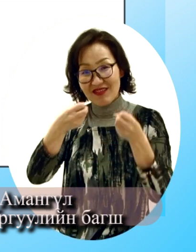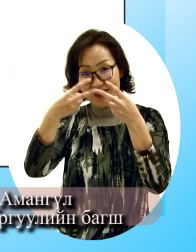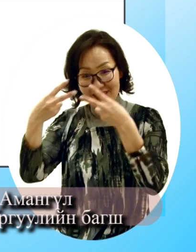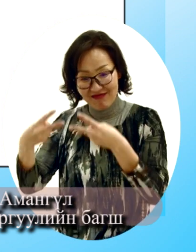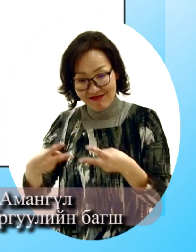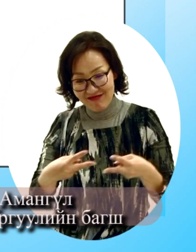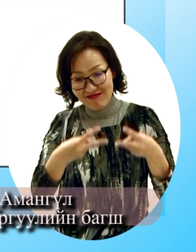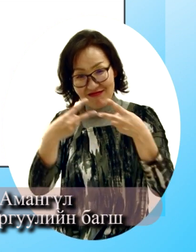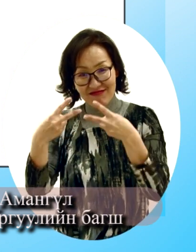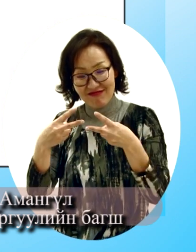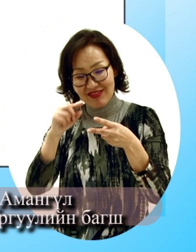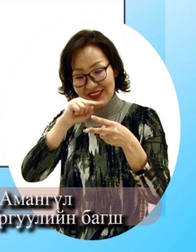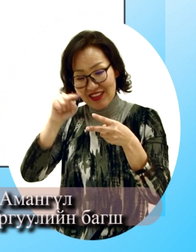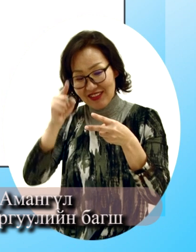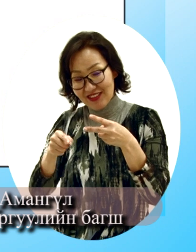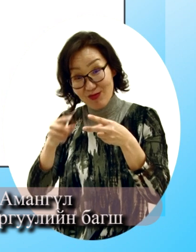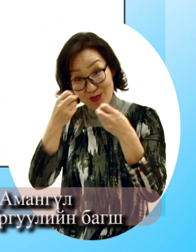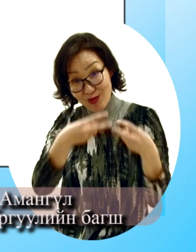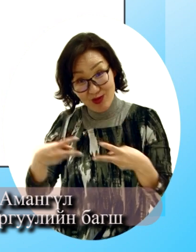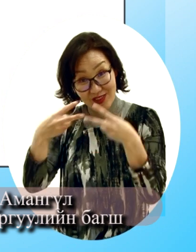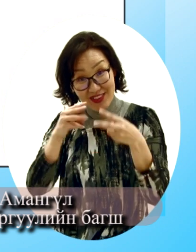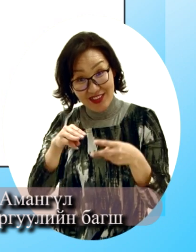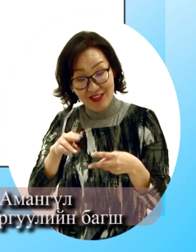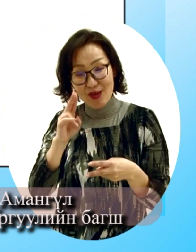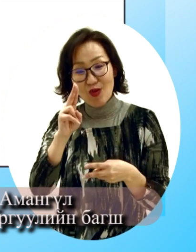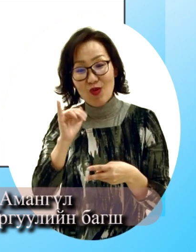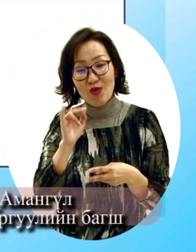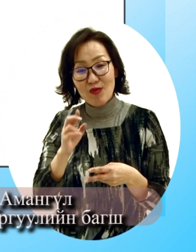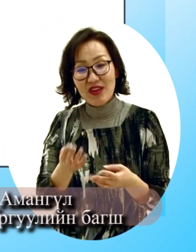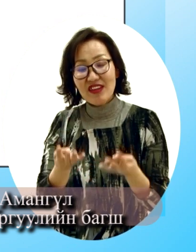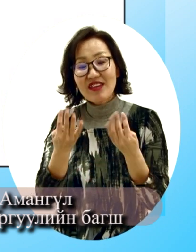Барлық жағы тең, шаршыдан тұратын денен айтамыз.